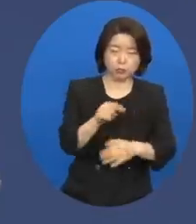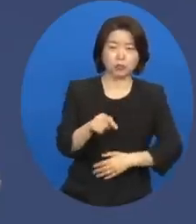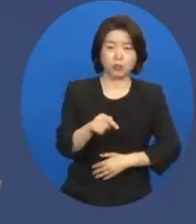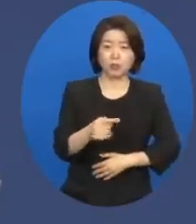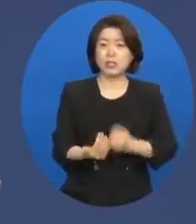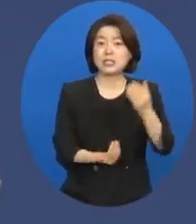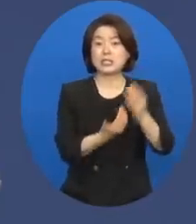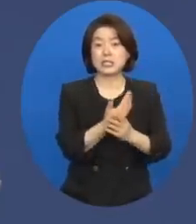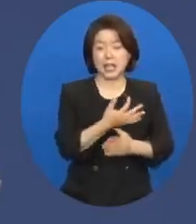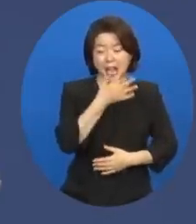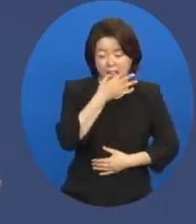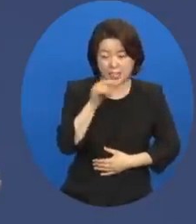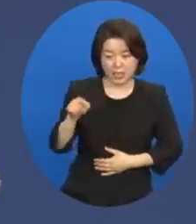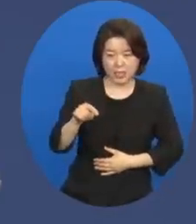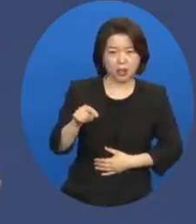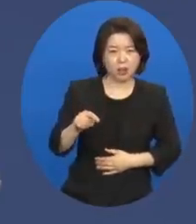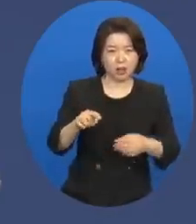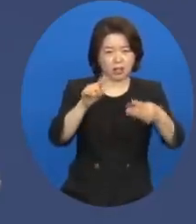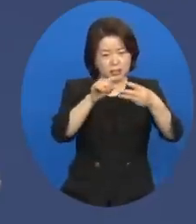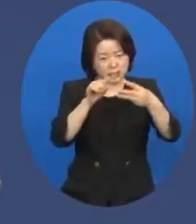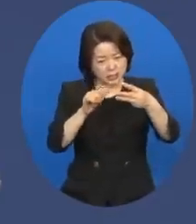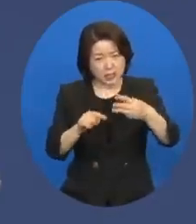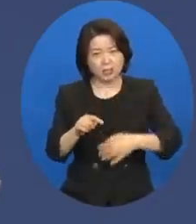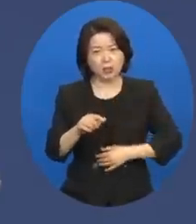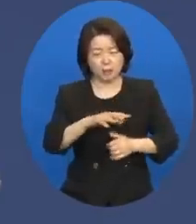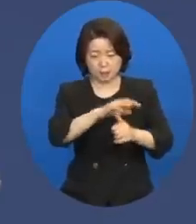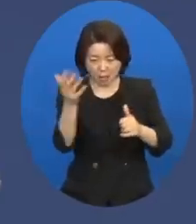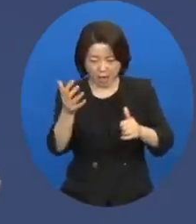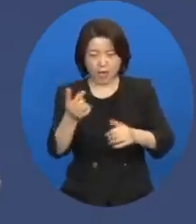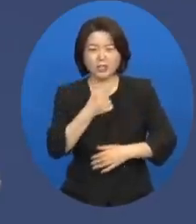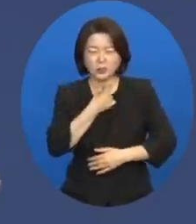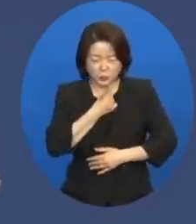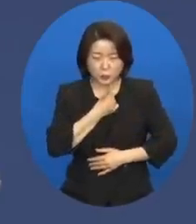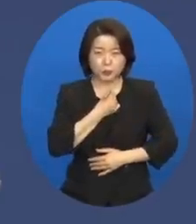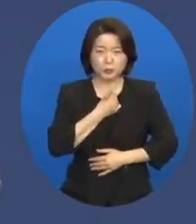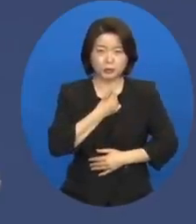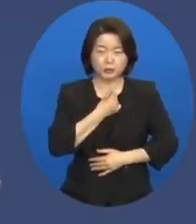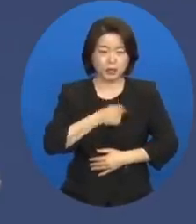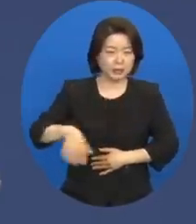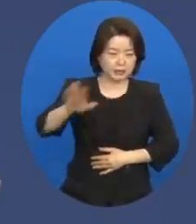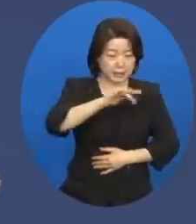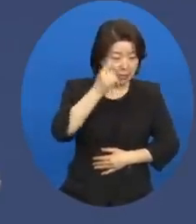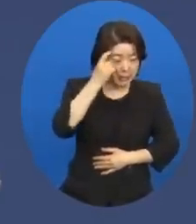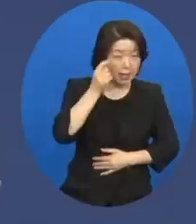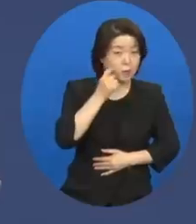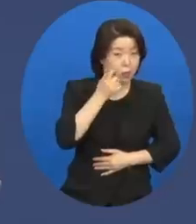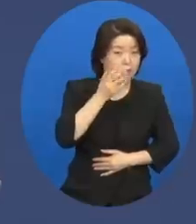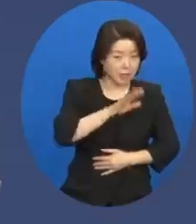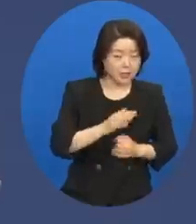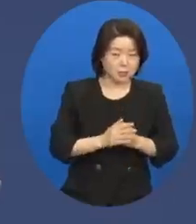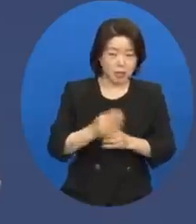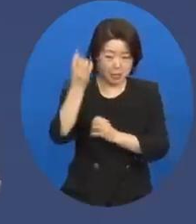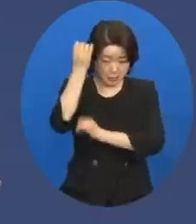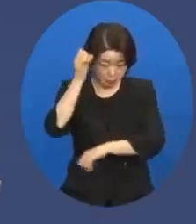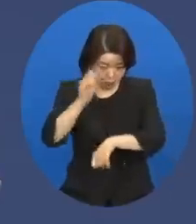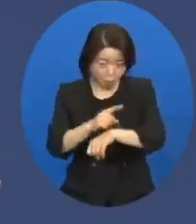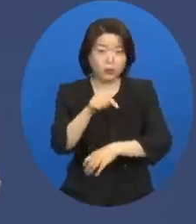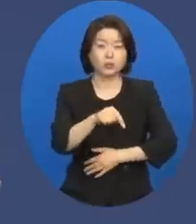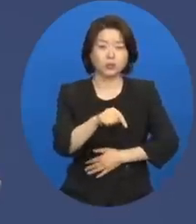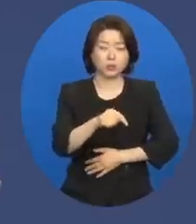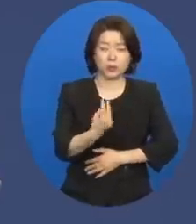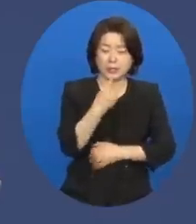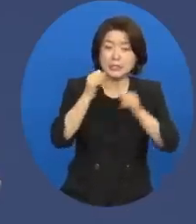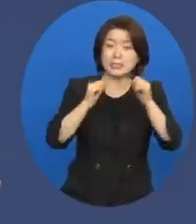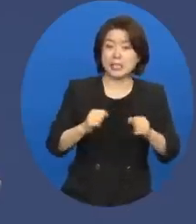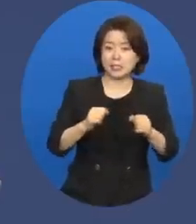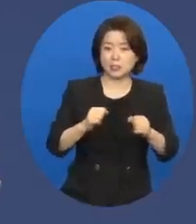생긴 이걸 벗어나 보려고 하는 그 욕구를 가지고 우리 모두가 다 의식하진 못하지만 본능적으로 이렇게 막 생존